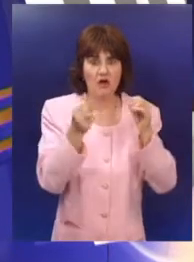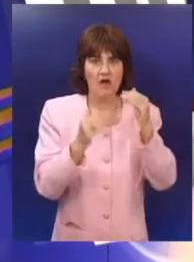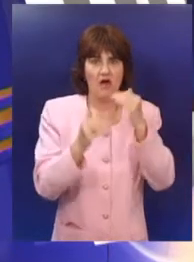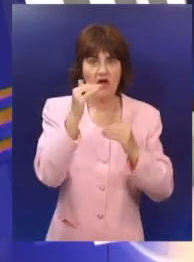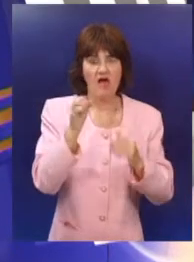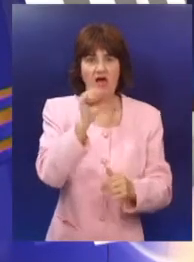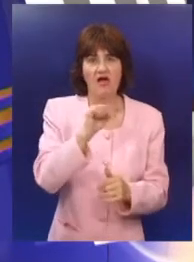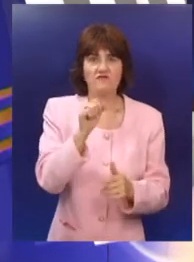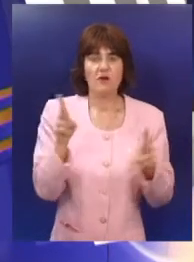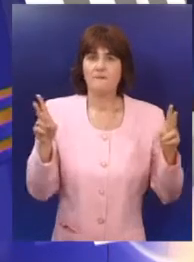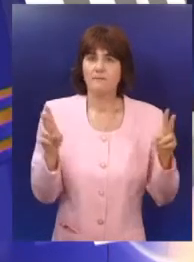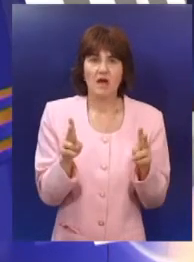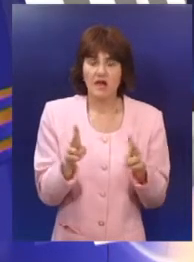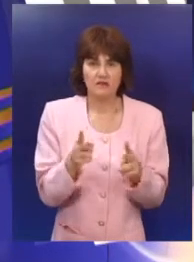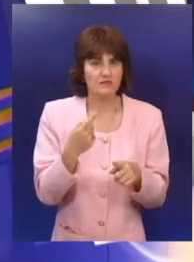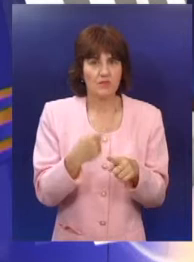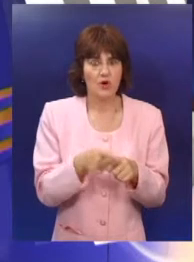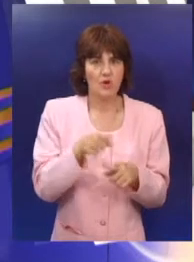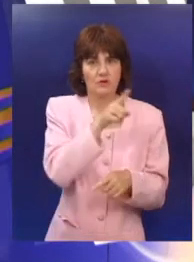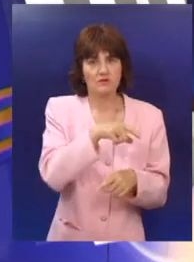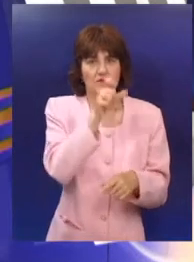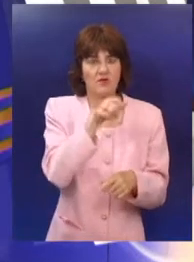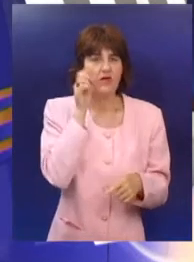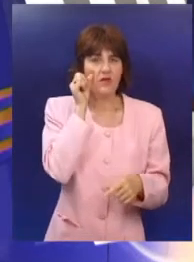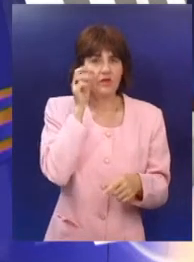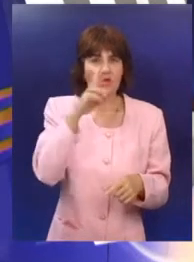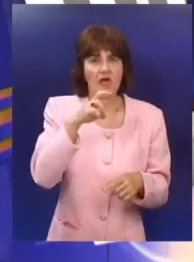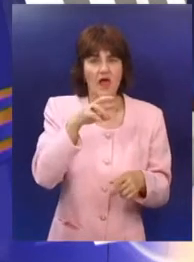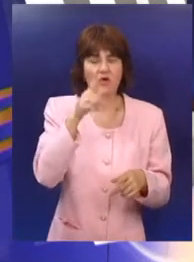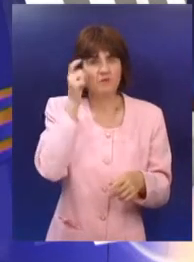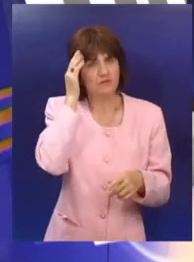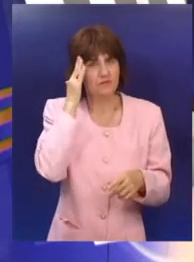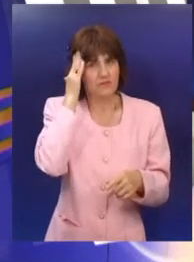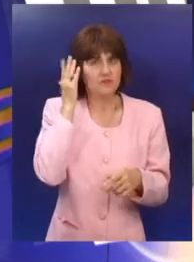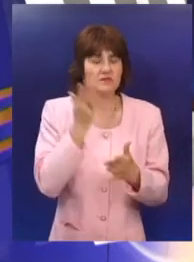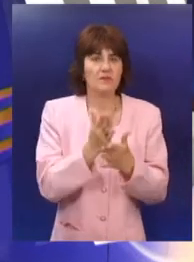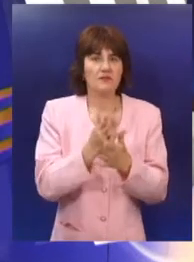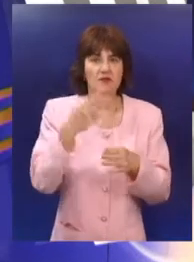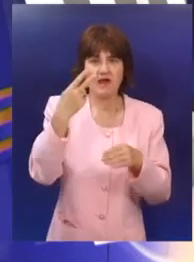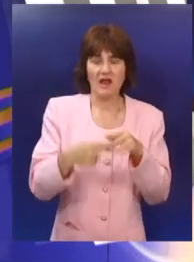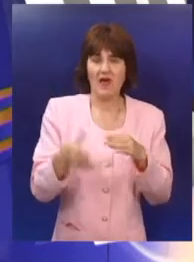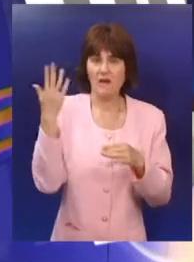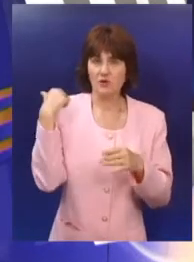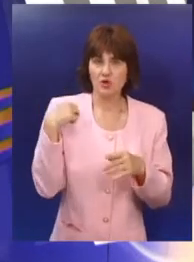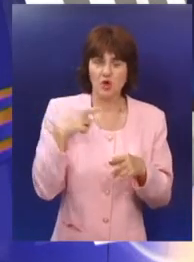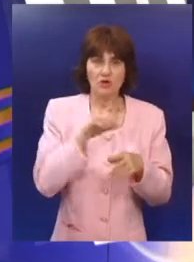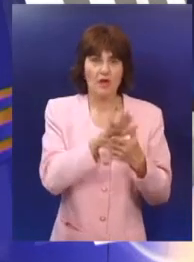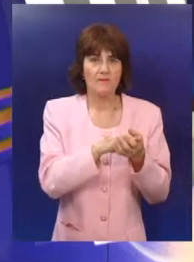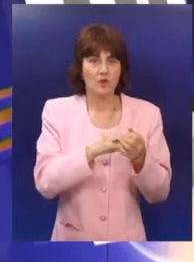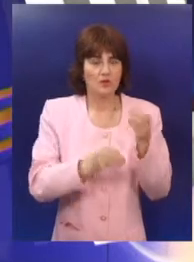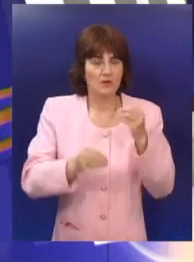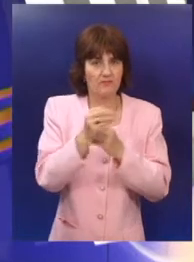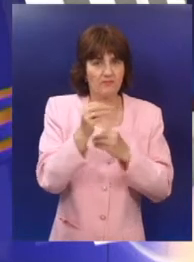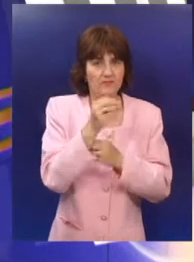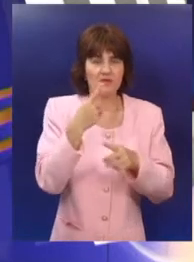i sve manjem stočnom fondu. Ekonomisti smatraju da se ovakva situacija mogla očekivati još krajem prošle godine, a sve za